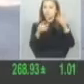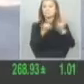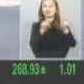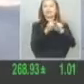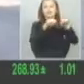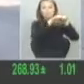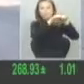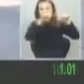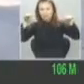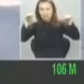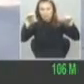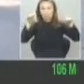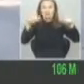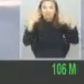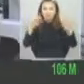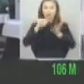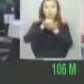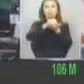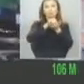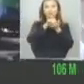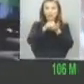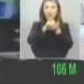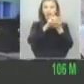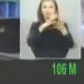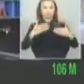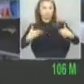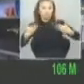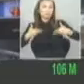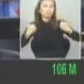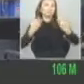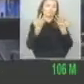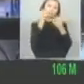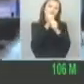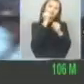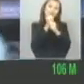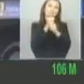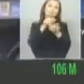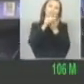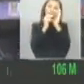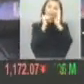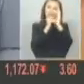การอำนวยการทำอำนวยความสะดวกในการทำธุรกิจในประเทศด้วย